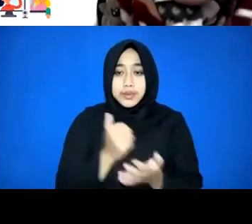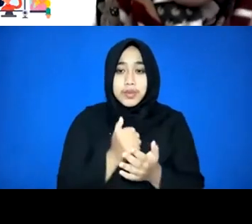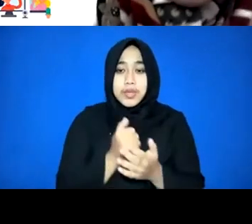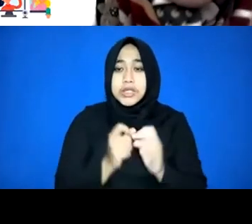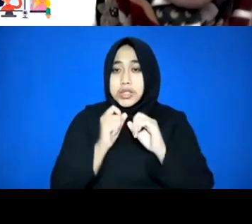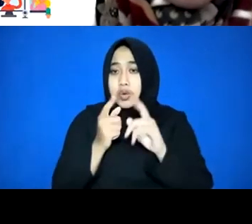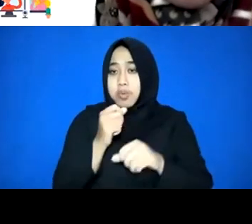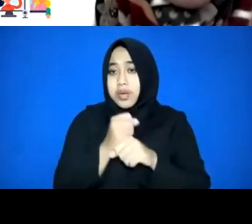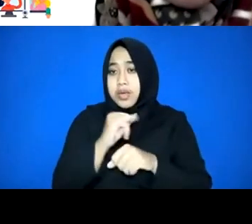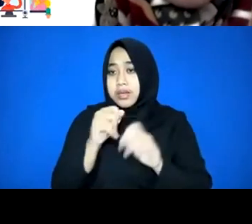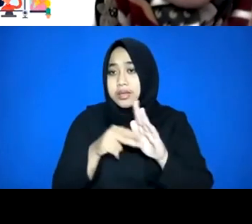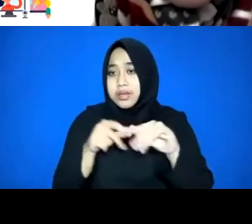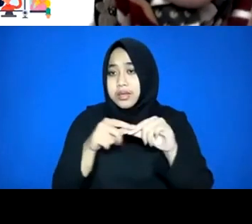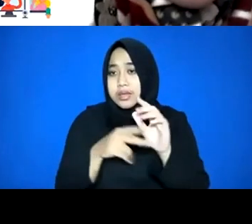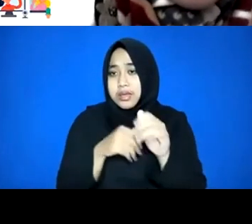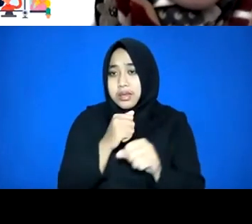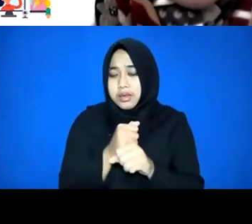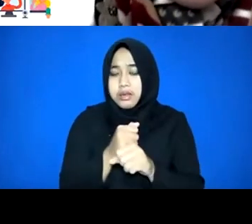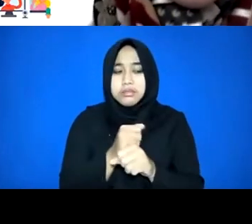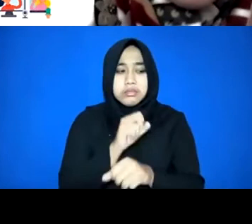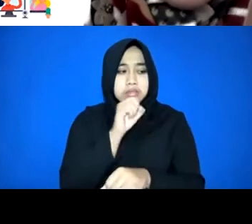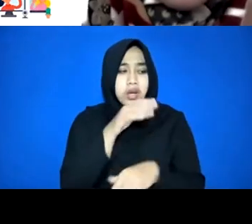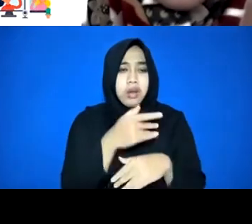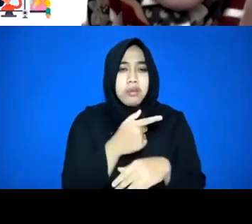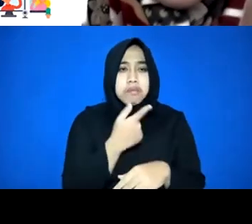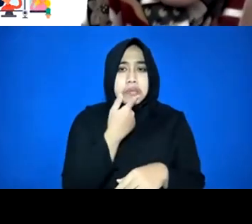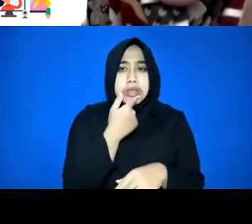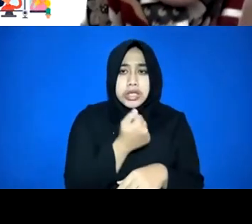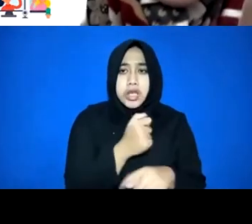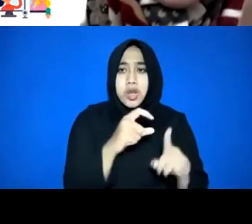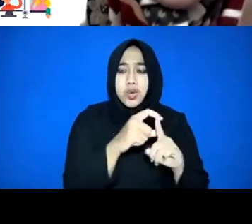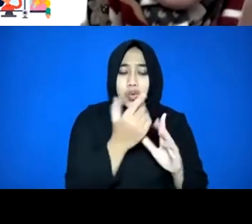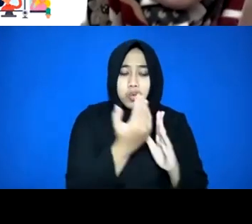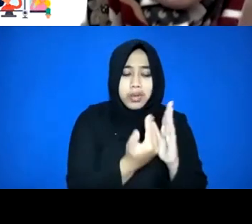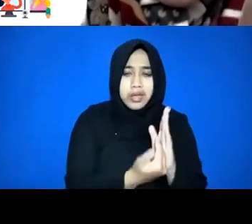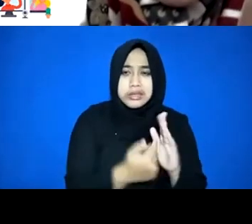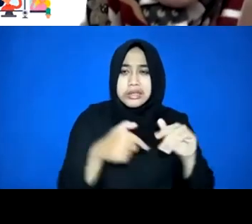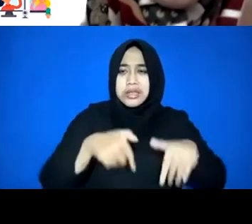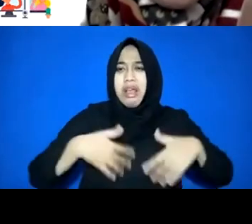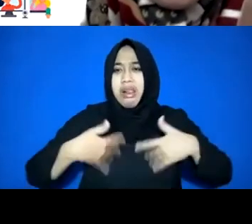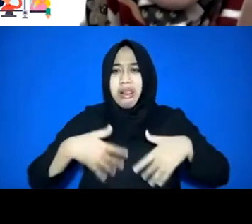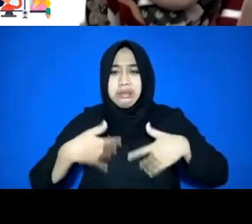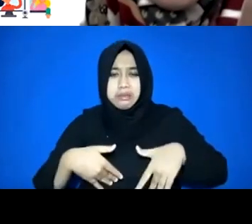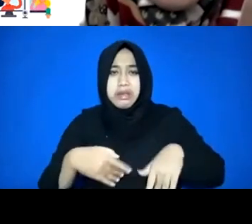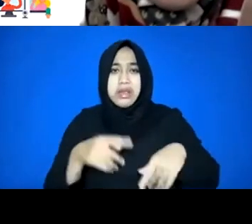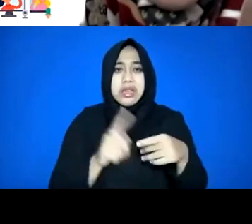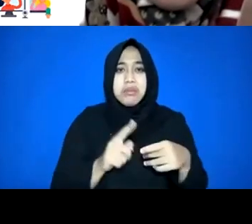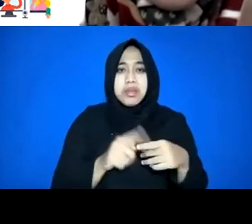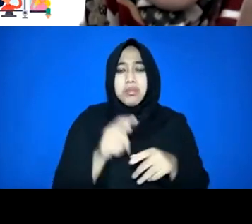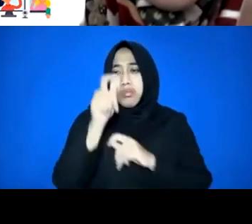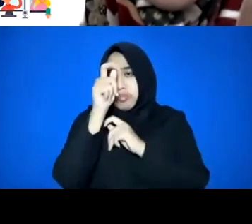Gilang menekankan pentingnya pendokumentasian yang saat ini masih lemah ya untuk di teman-teman profesi